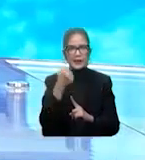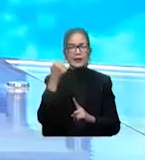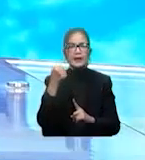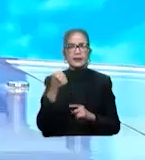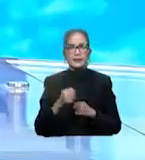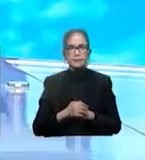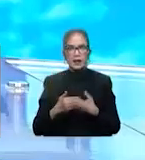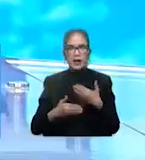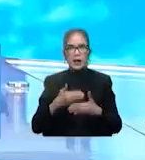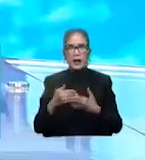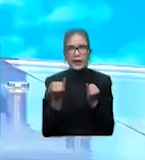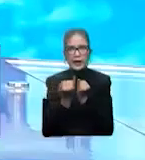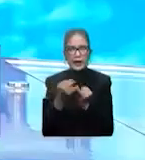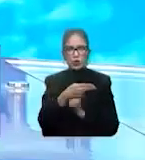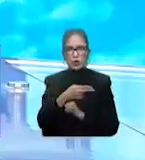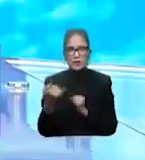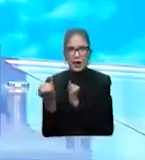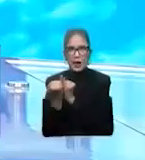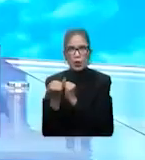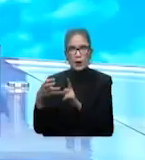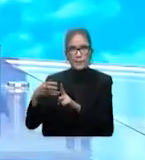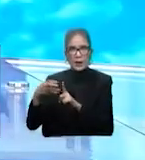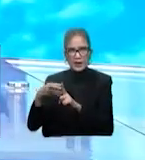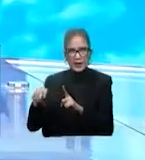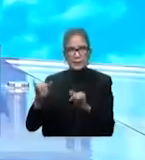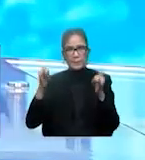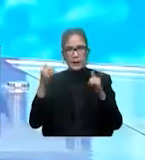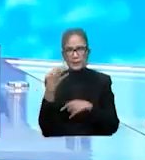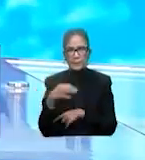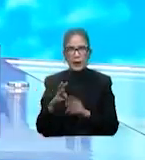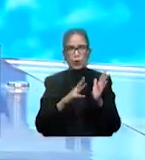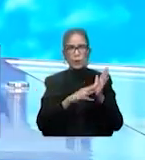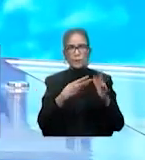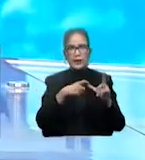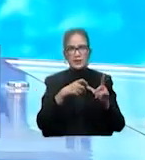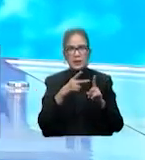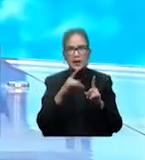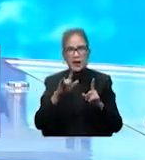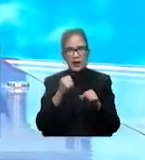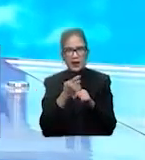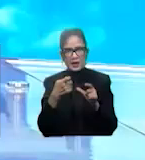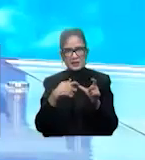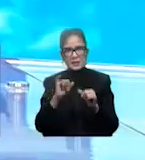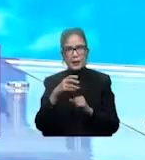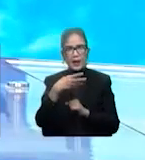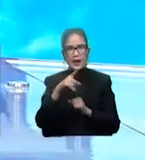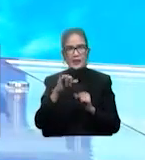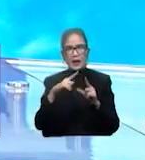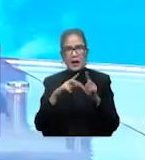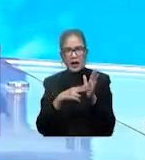Laga Indonesia melawan Bahrain malam nanti akan menjadi debut dua pemain baru skuad Garuda, Wes Hilgers dan Eliano Reinders. Seperti apa profil dari kedua